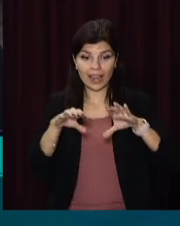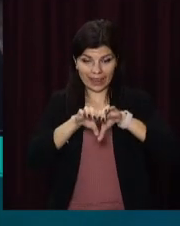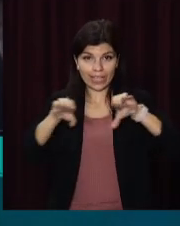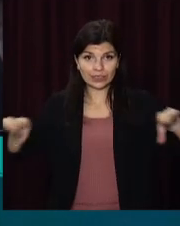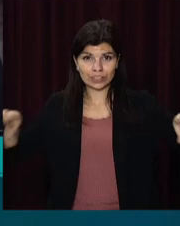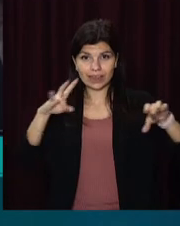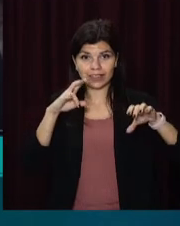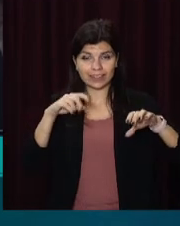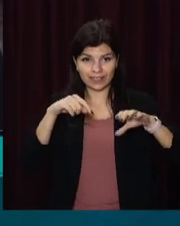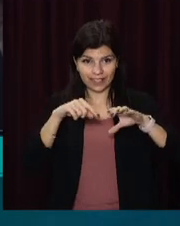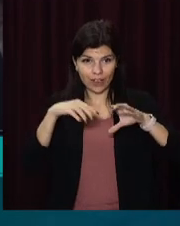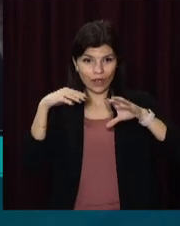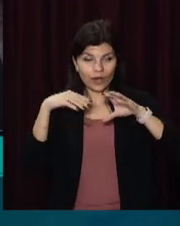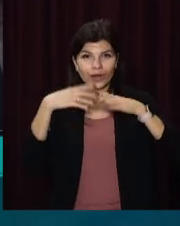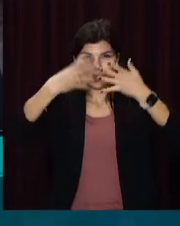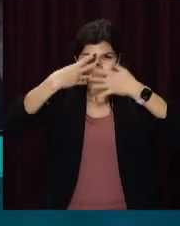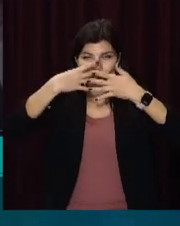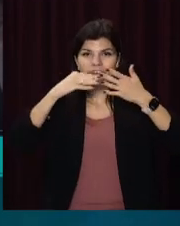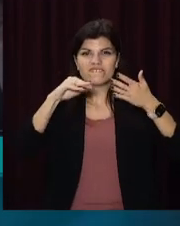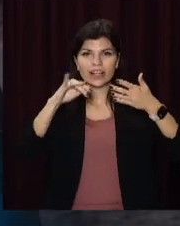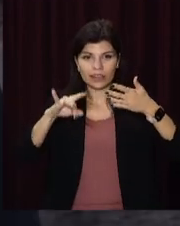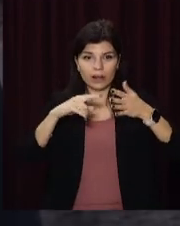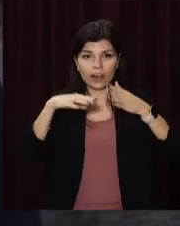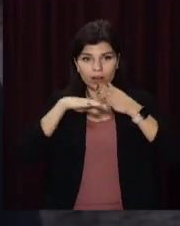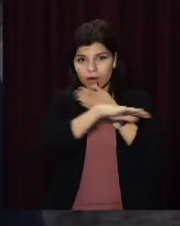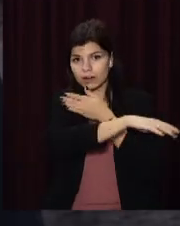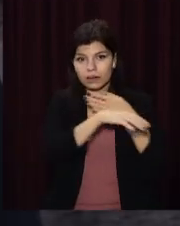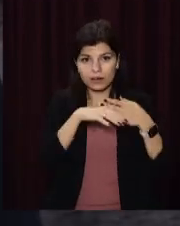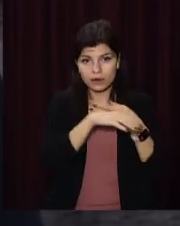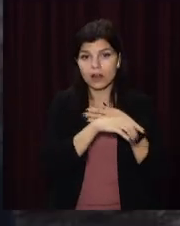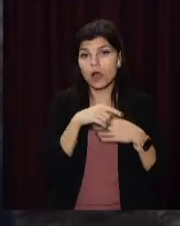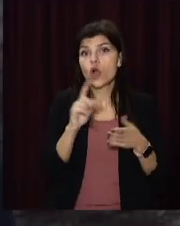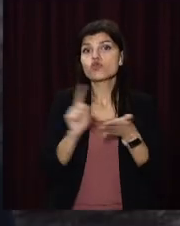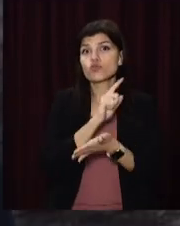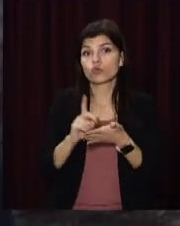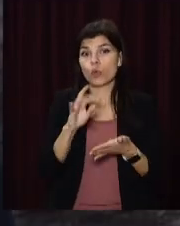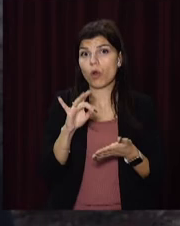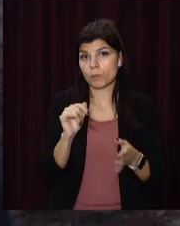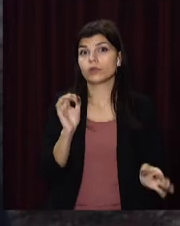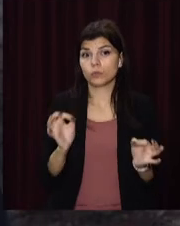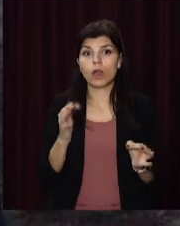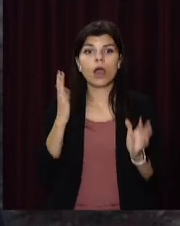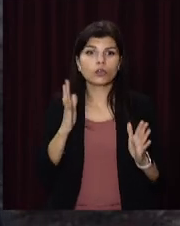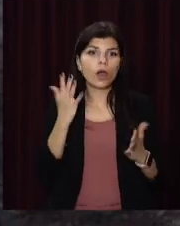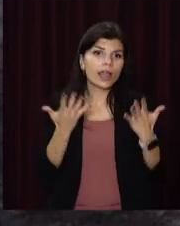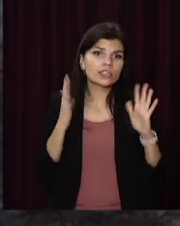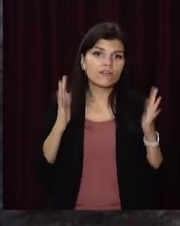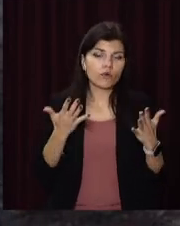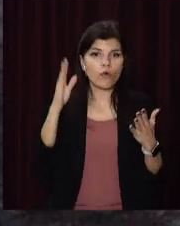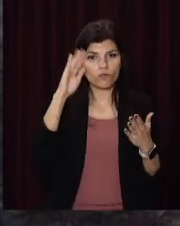насосної станції, насосно-фільтрувальної станції, проби води у нас відповідають всім нормам. Як тільки вода потрапляє в